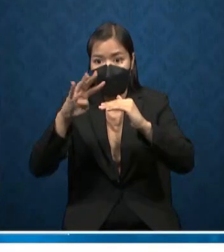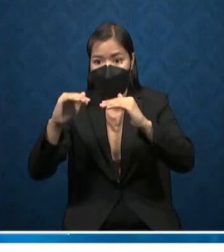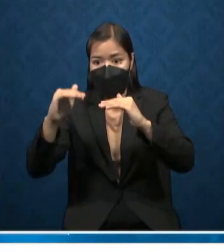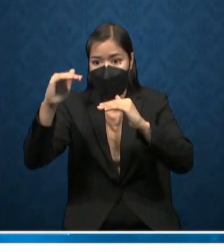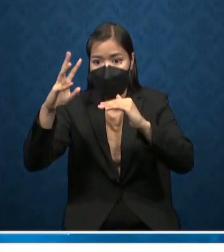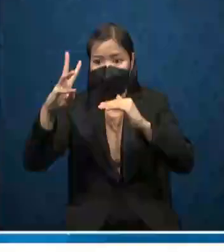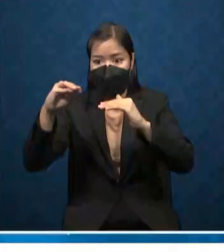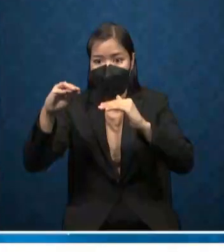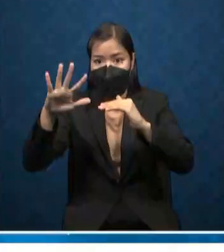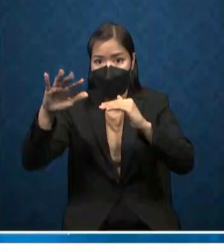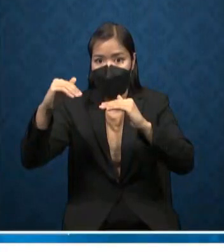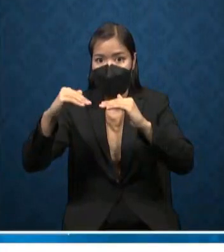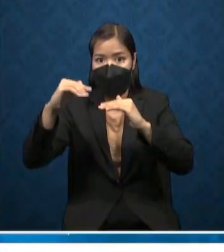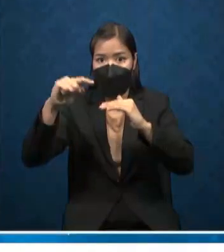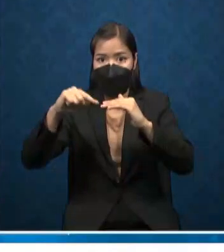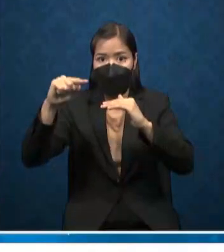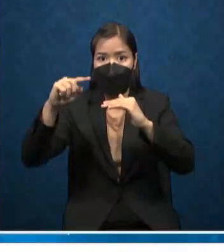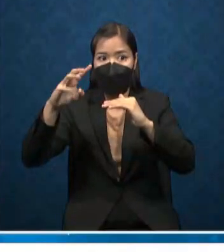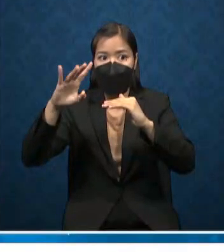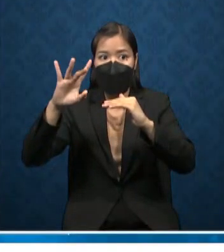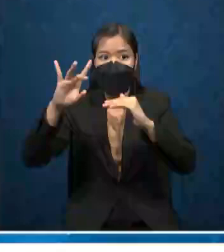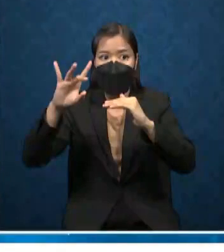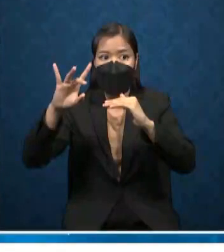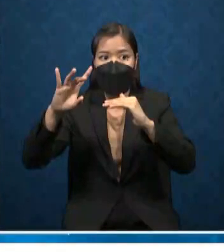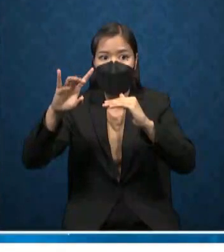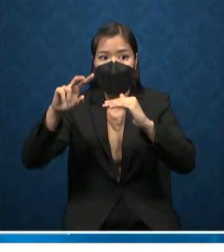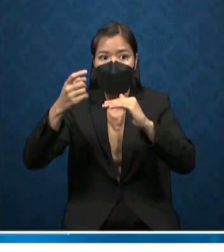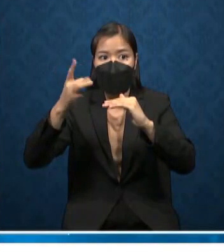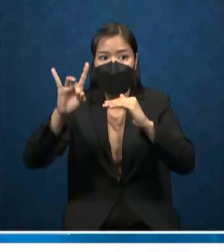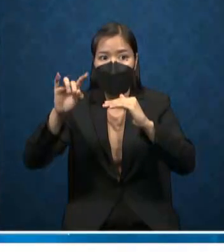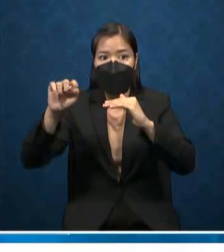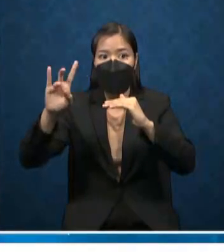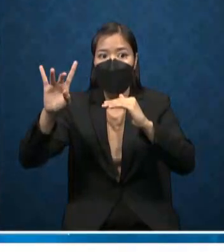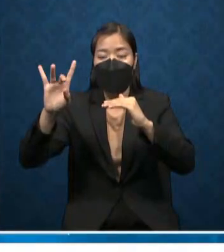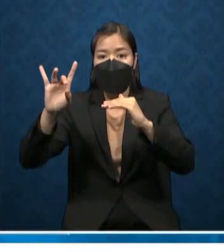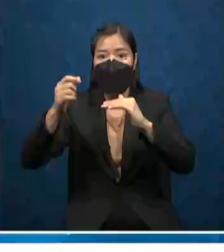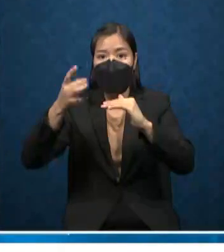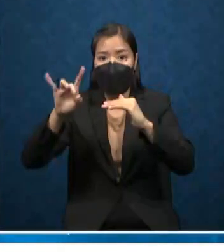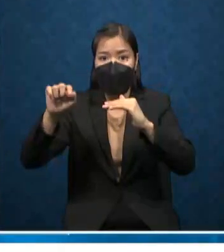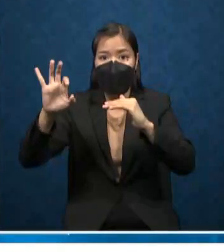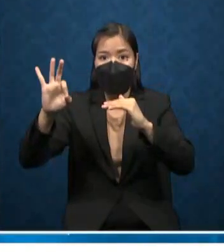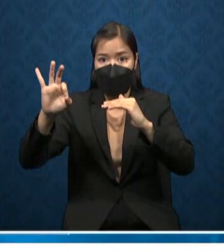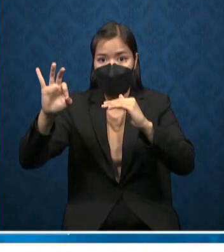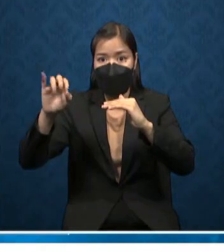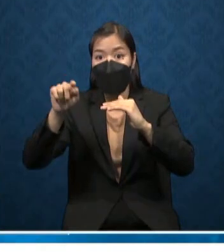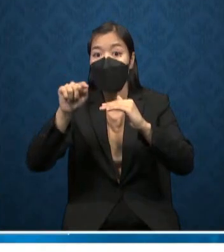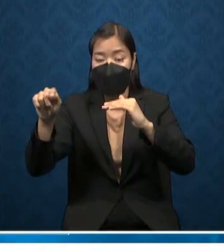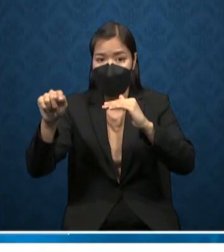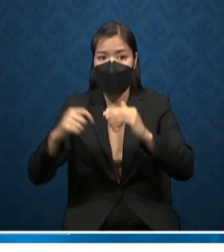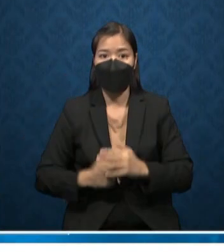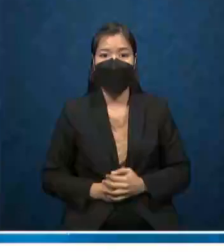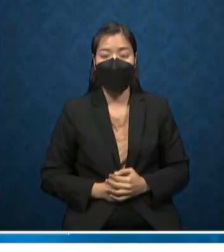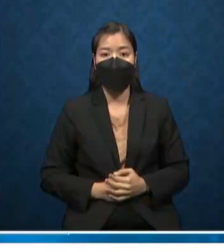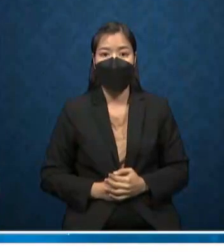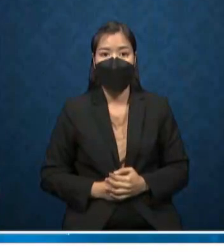18.9 นะครับแต่จะอาจจะเห็นจำนวนเงินที่น้อยกว่าในปีงบประมาณ2015นะครับในภาพฉายต่อไป